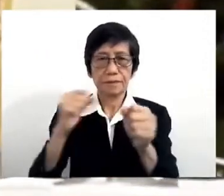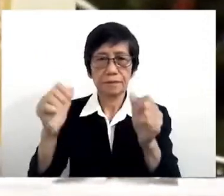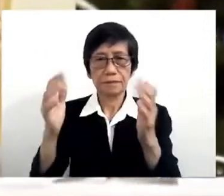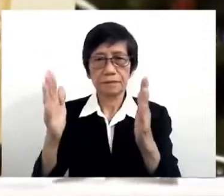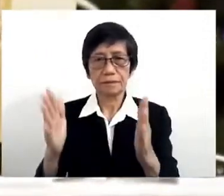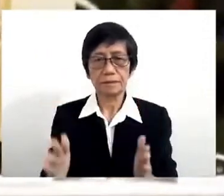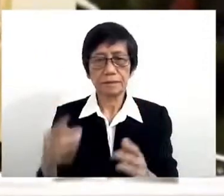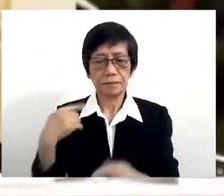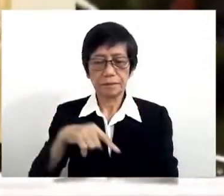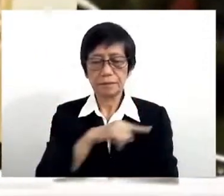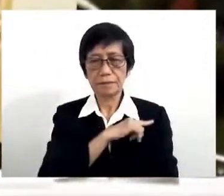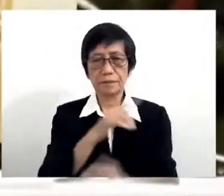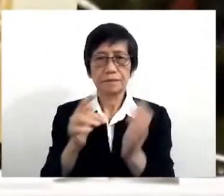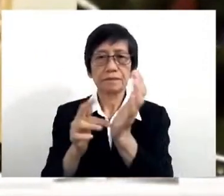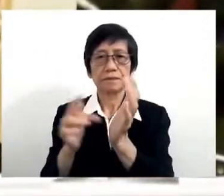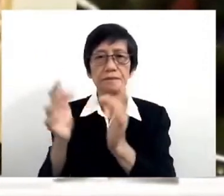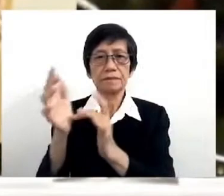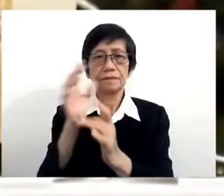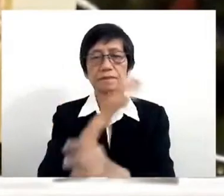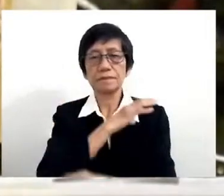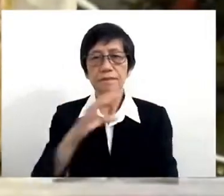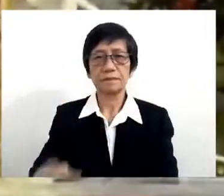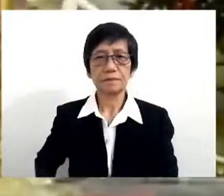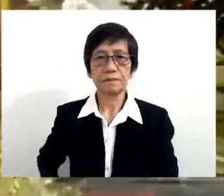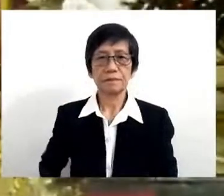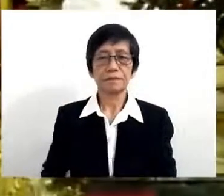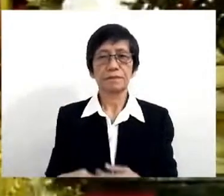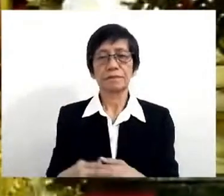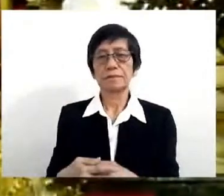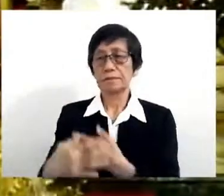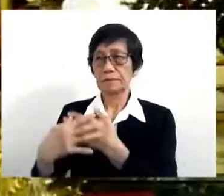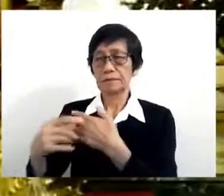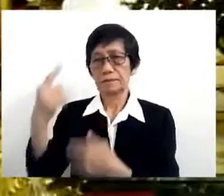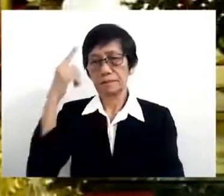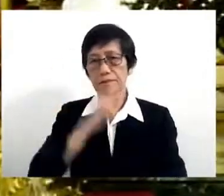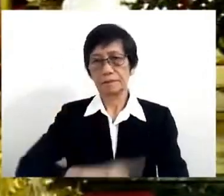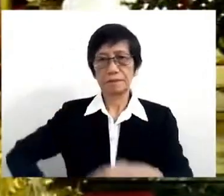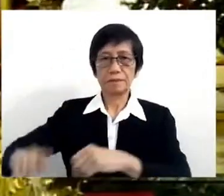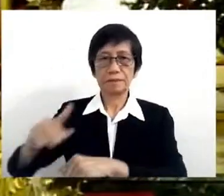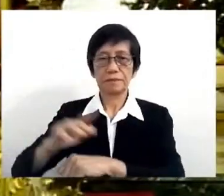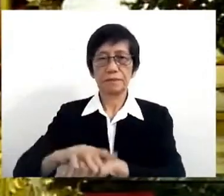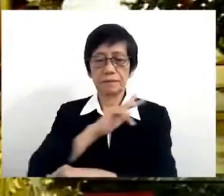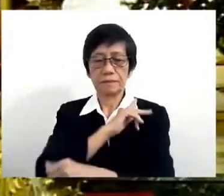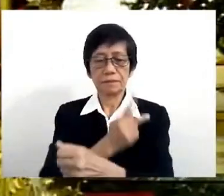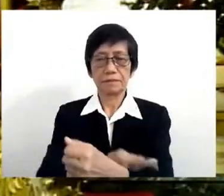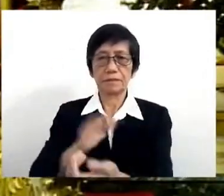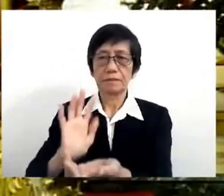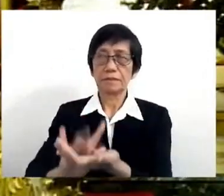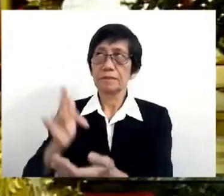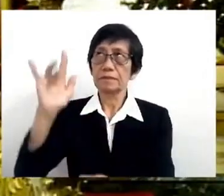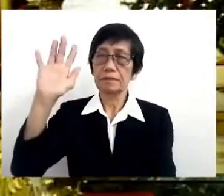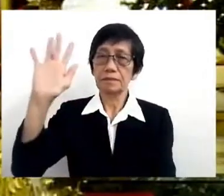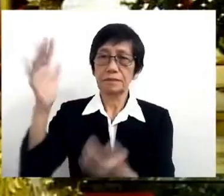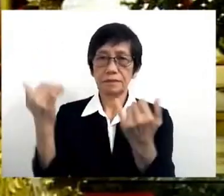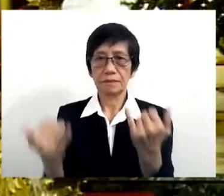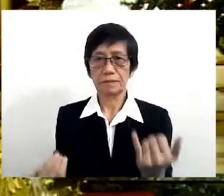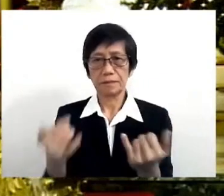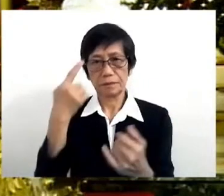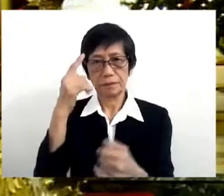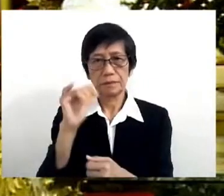si Hesukristo. Sapagkat iyo ang kaharian at kapangyarihan at ang kapurihan